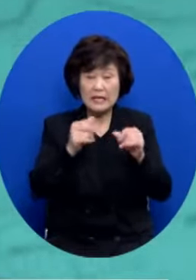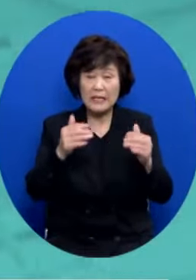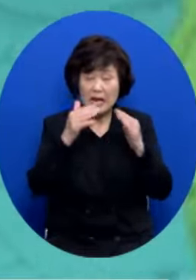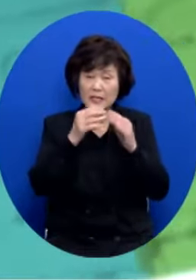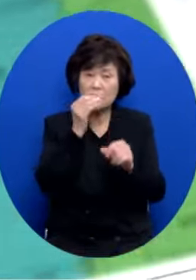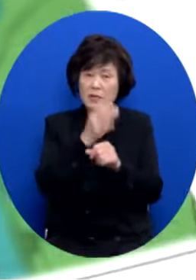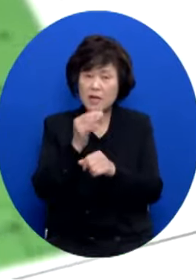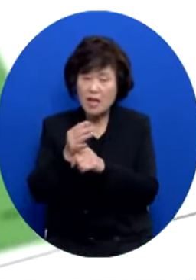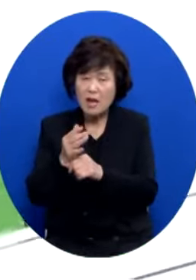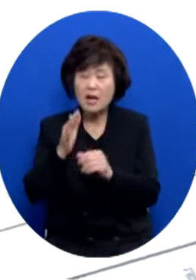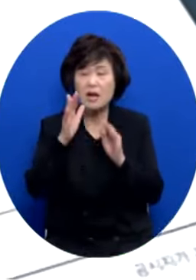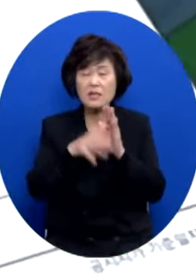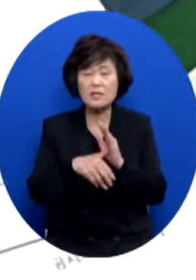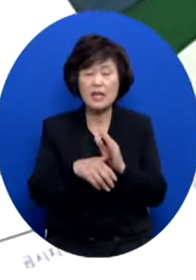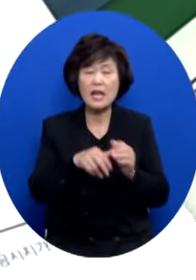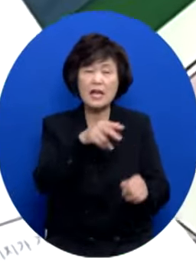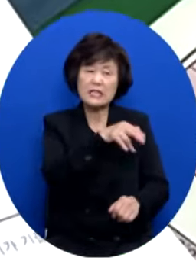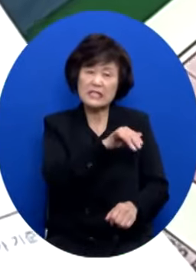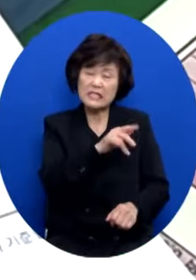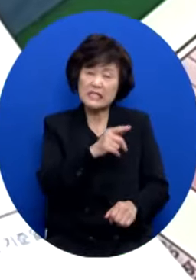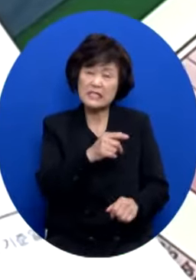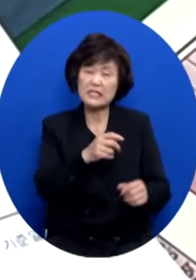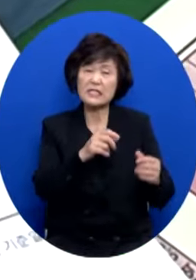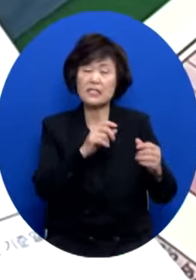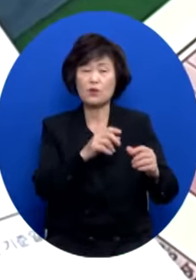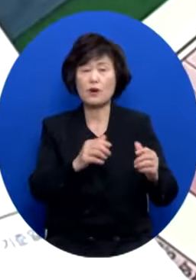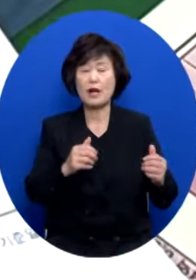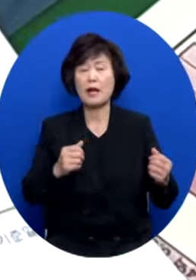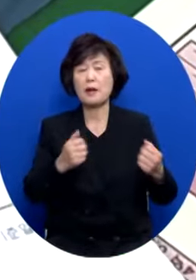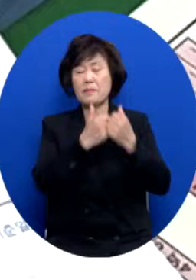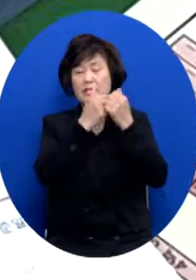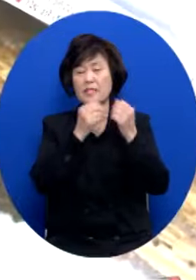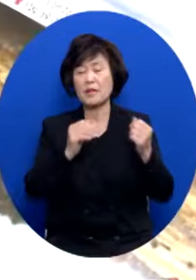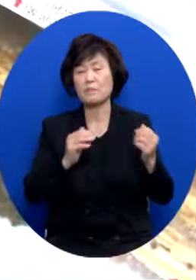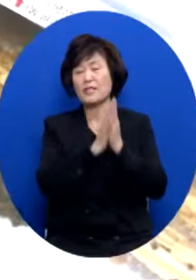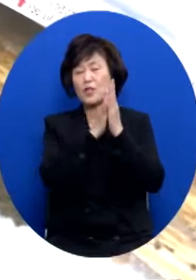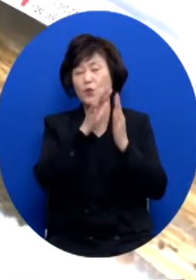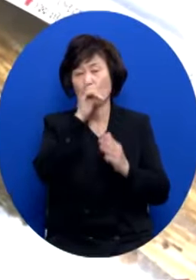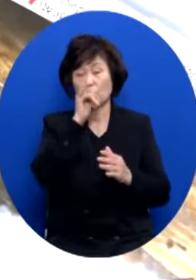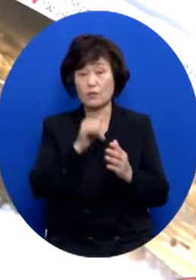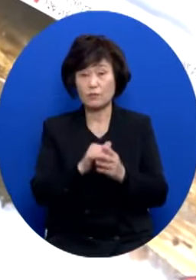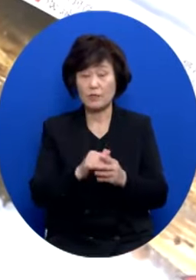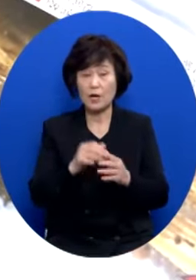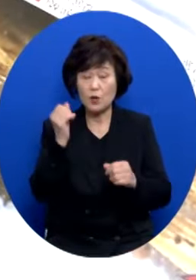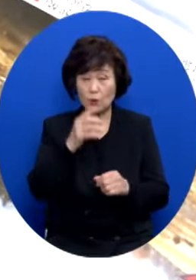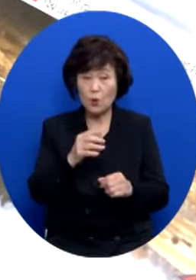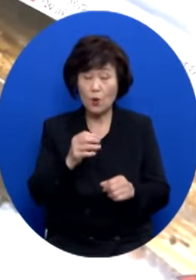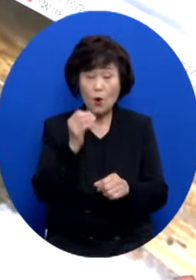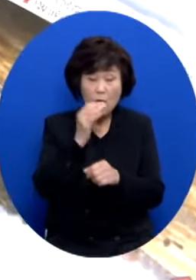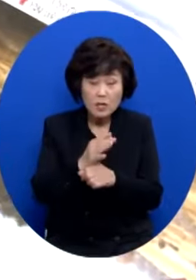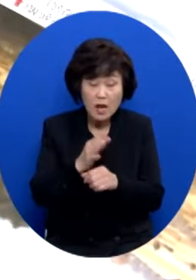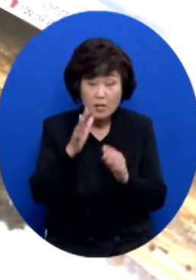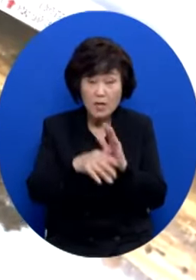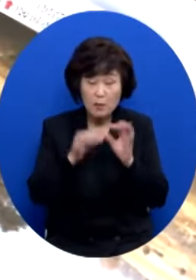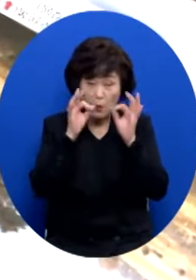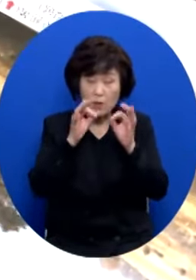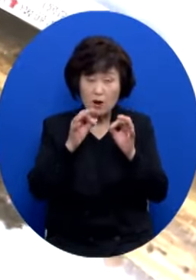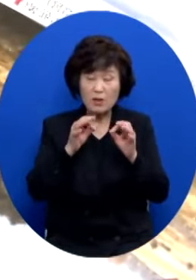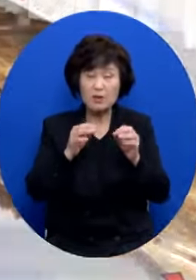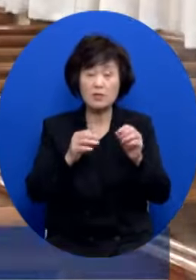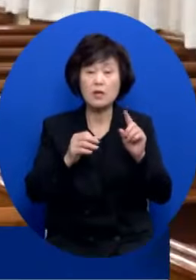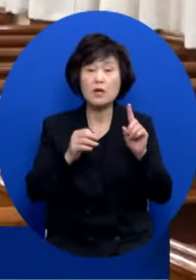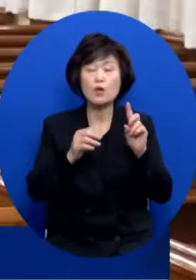신천지 측과 마찰이 있었다고 주장합니다이 과정에서 부동산 시세도 두 배나 뛰었다고 말합니다 또